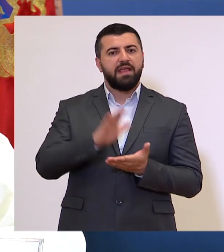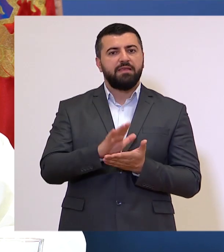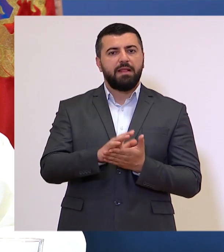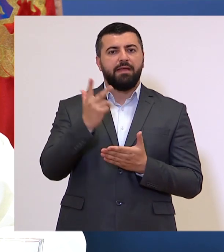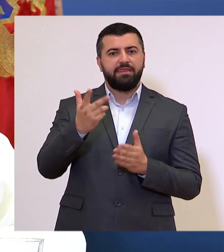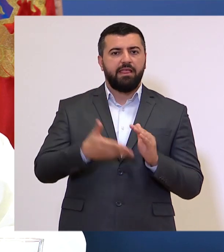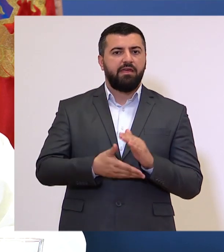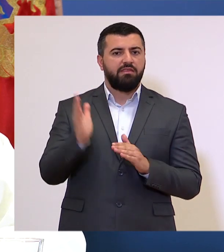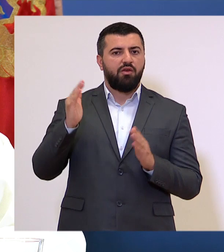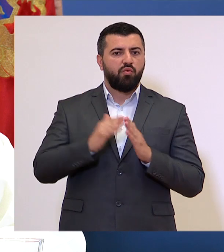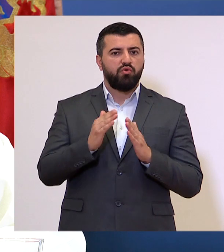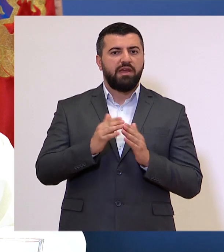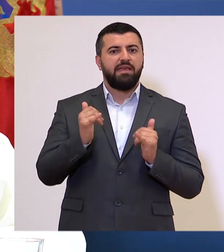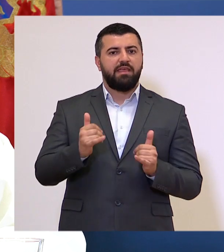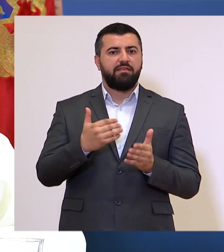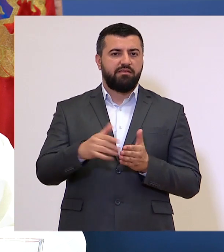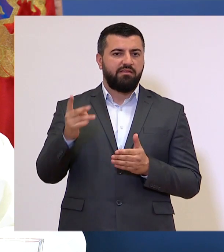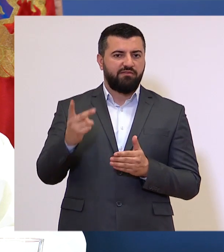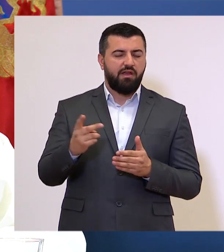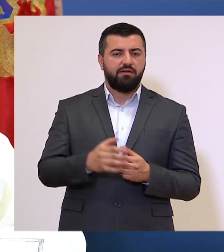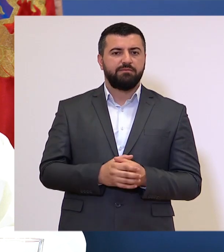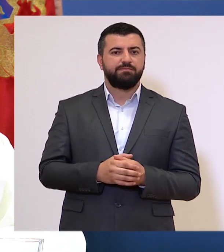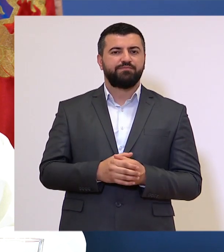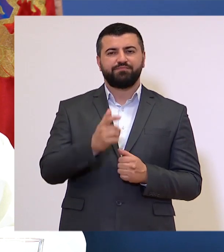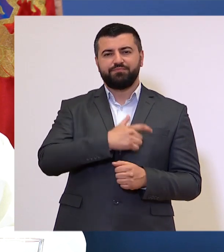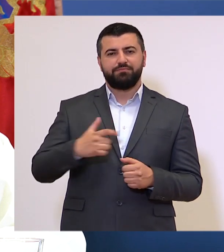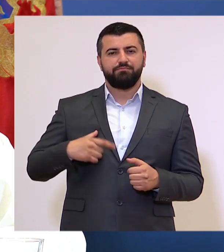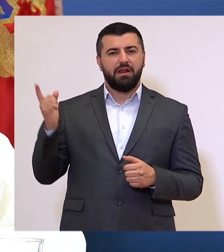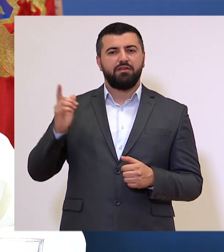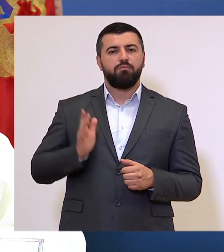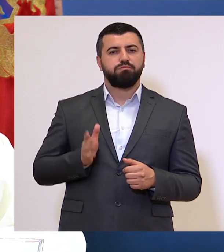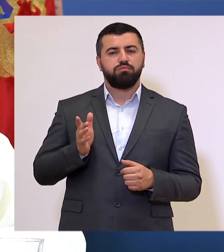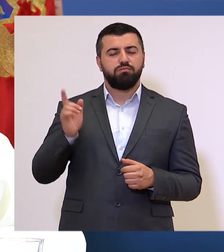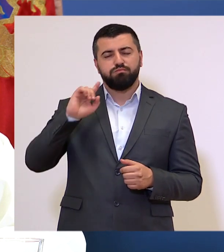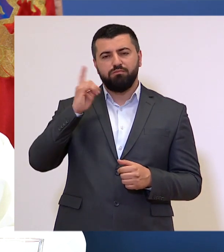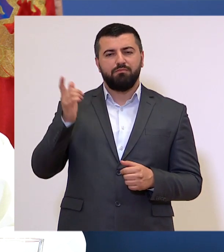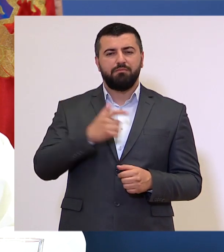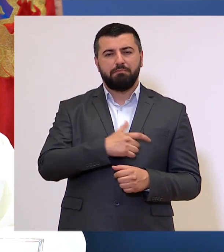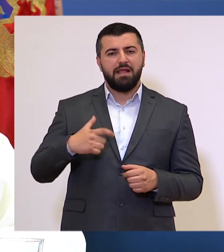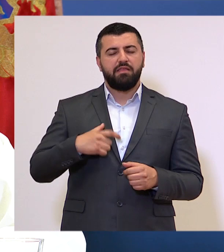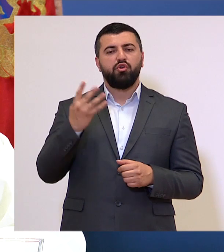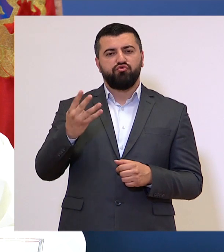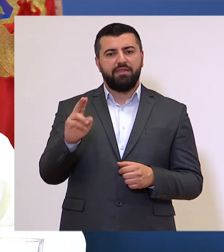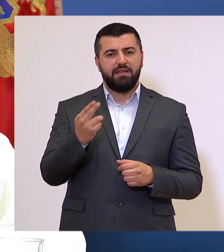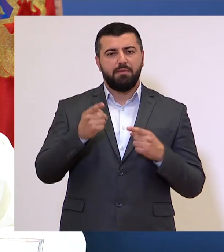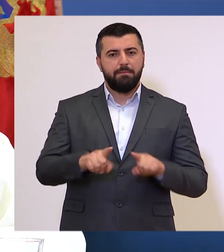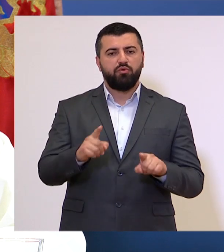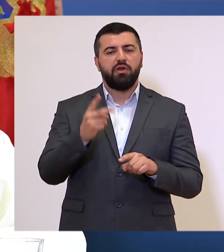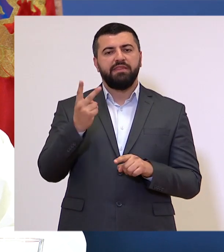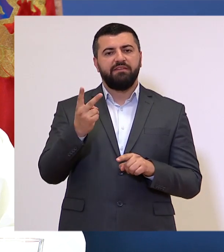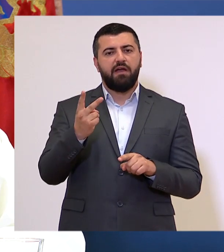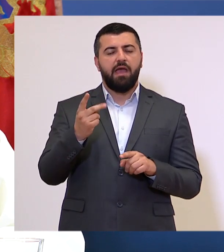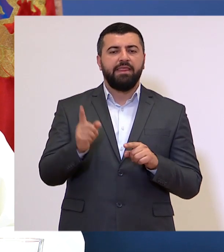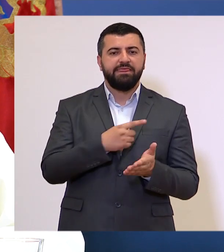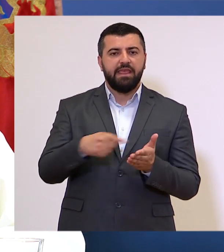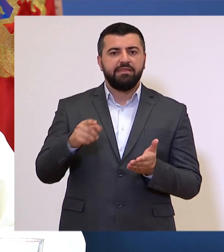za otpust iz Barske bolnice, a danas su otpustena 2. Baranska bolnica ima hospitalizovana 4 pacijenta dobrog zdravstvenog stanja, 2 su u procesu